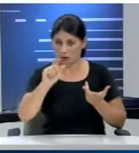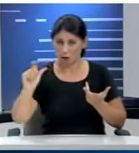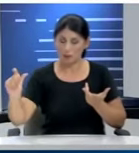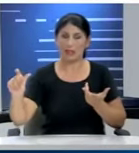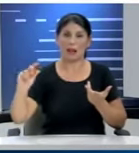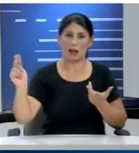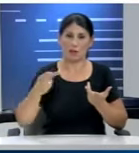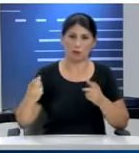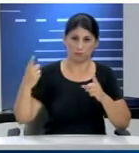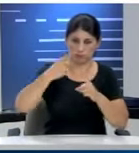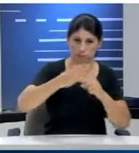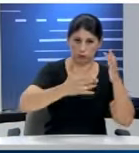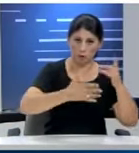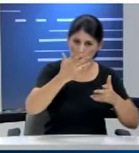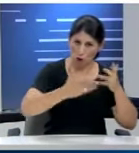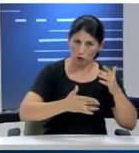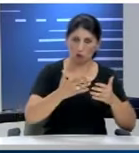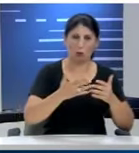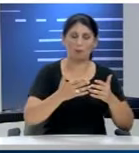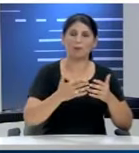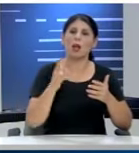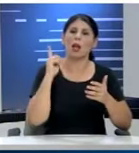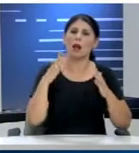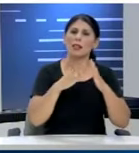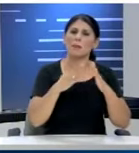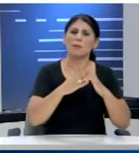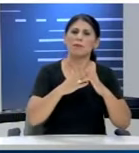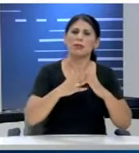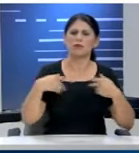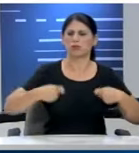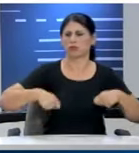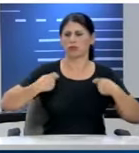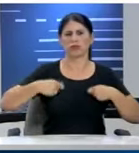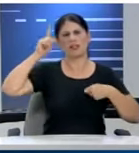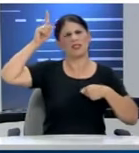που προσθέτεται στον προϋπολογισμό, ένα σπίτι στην Εκάλη,